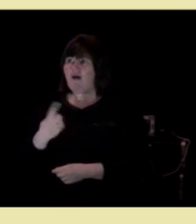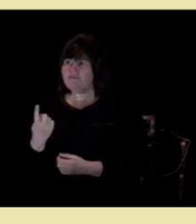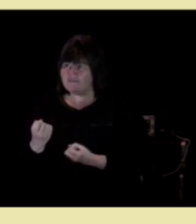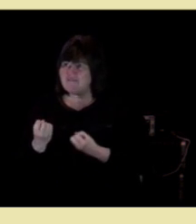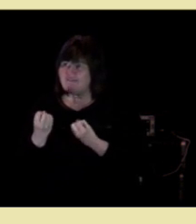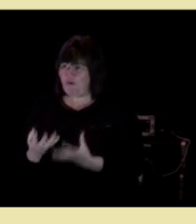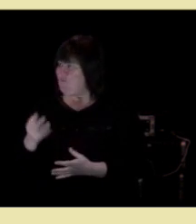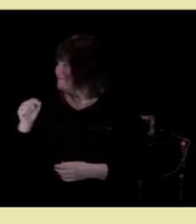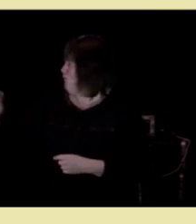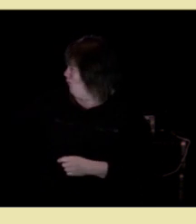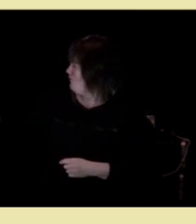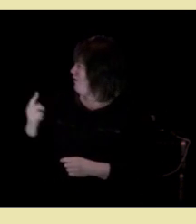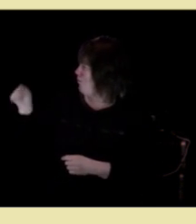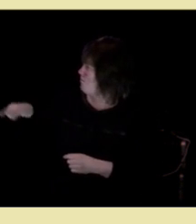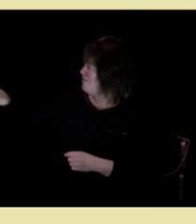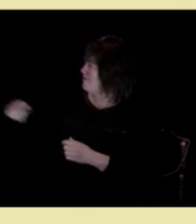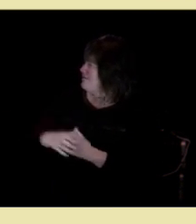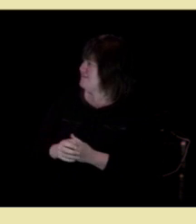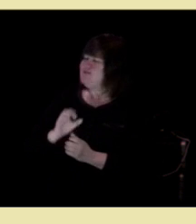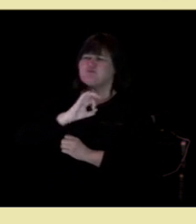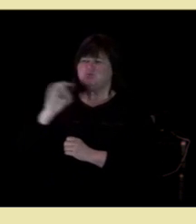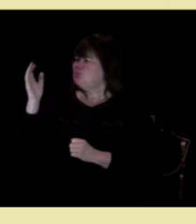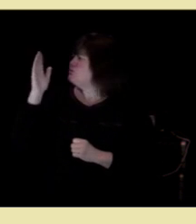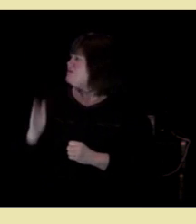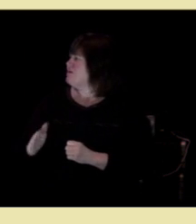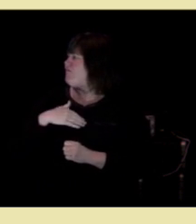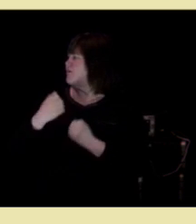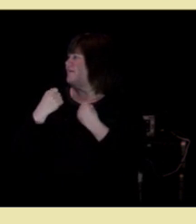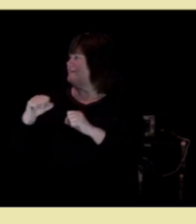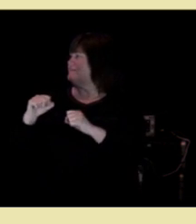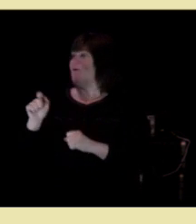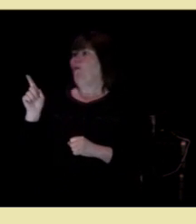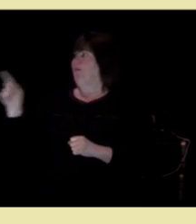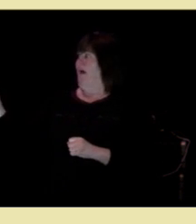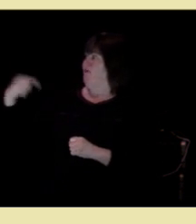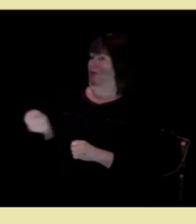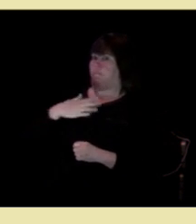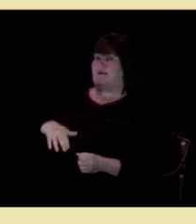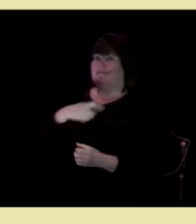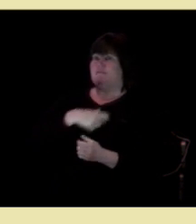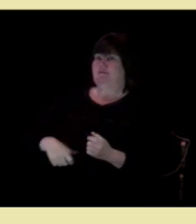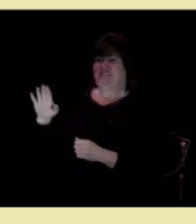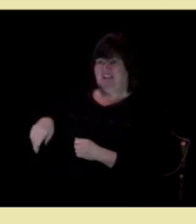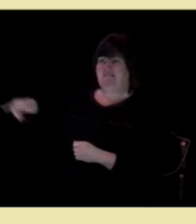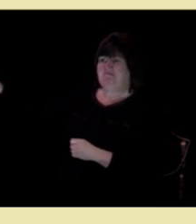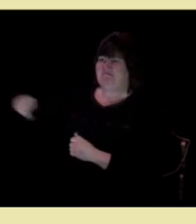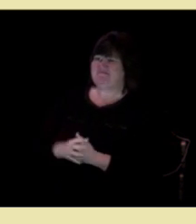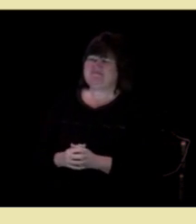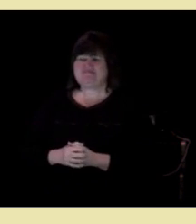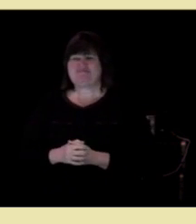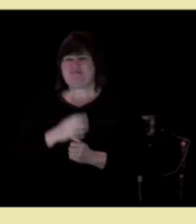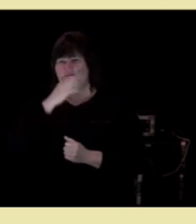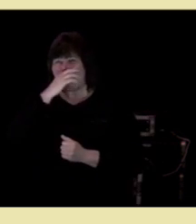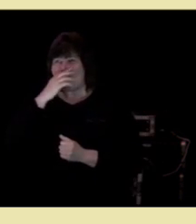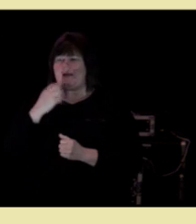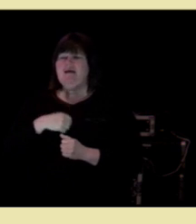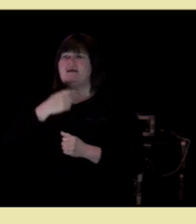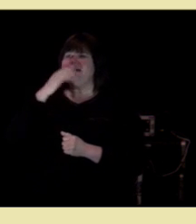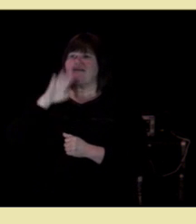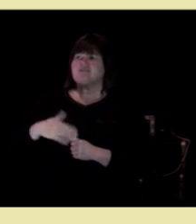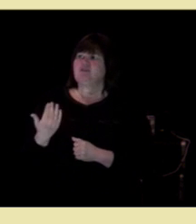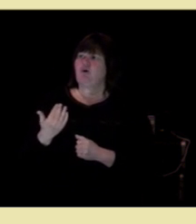Tusen takk. Tusen takk for energi. Jeg skal snakke om den deltagelsen og den rollen